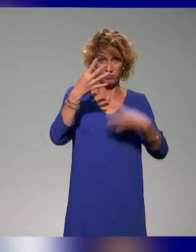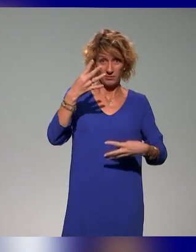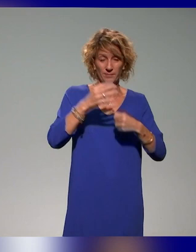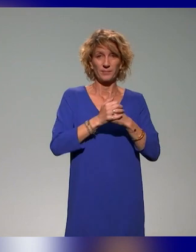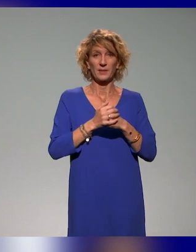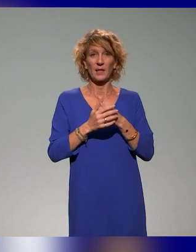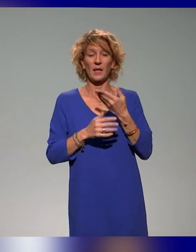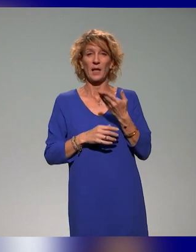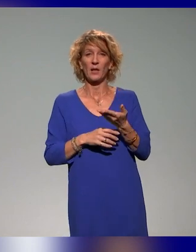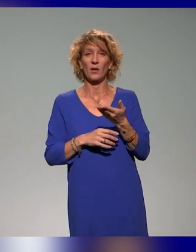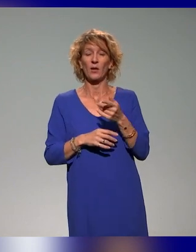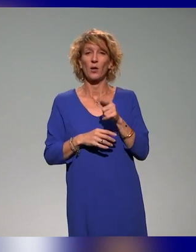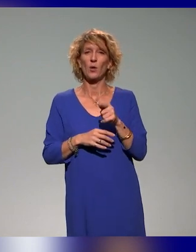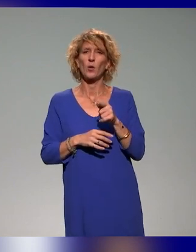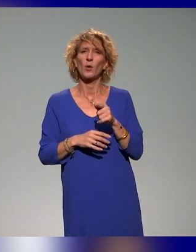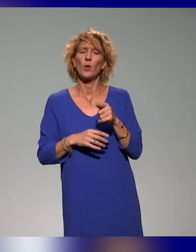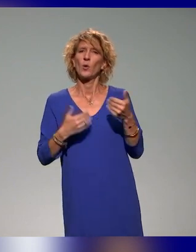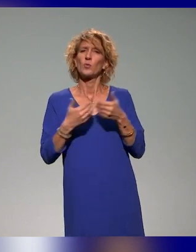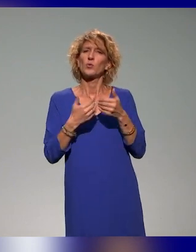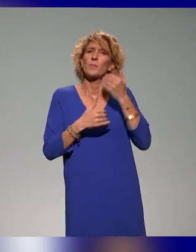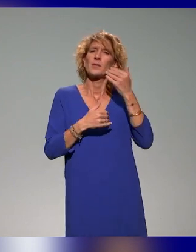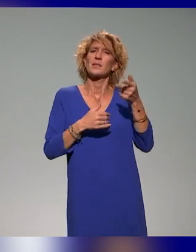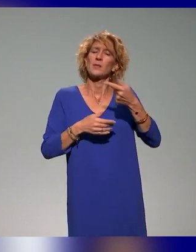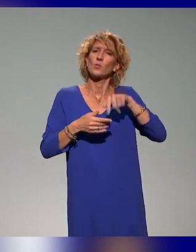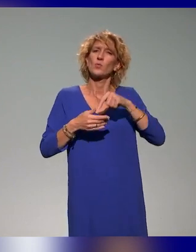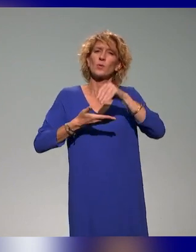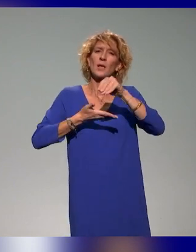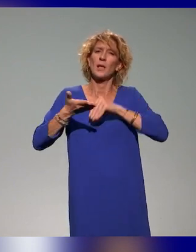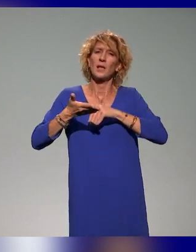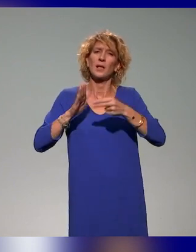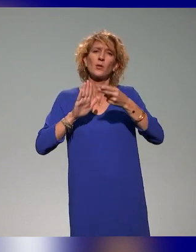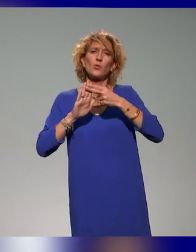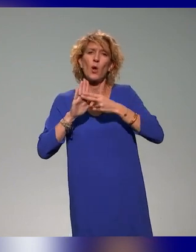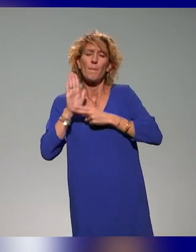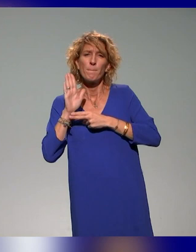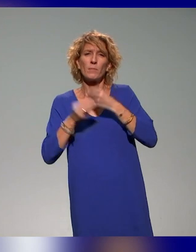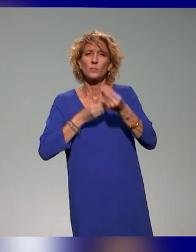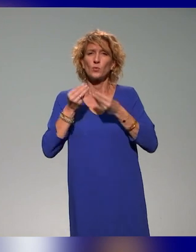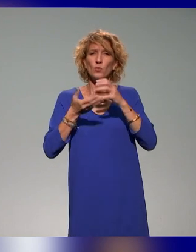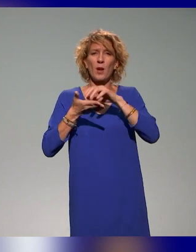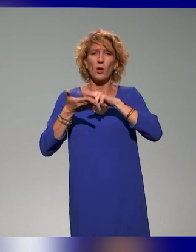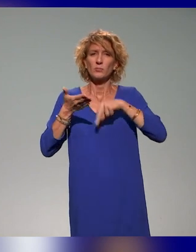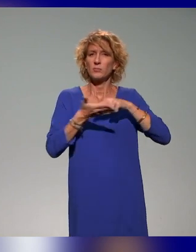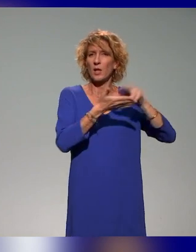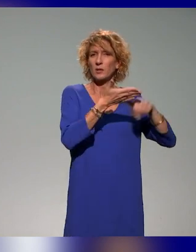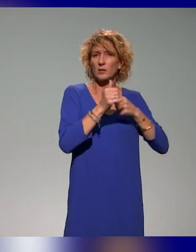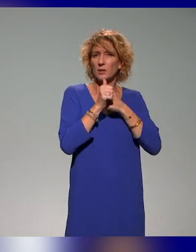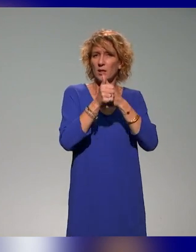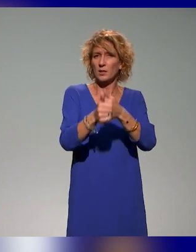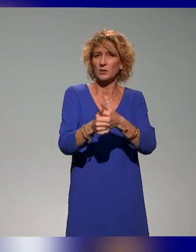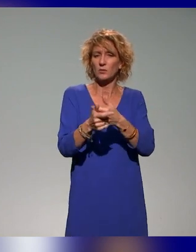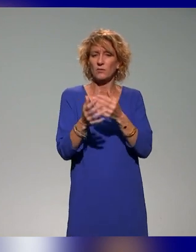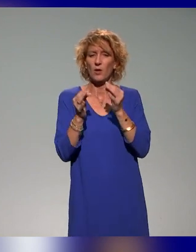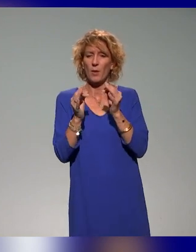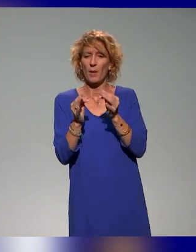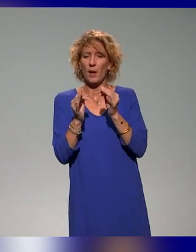de Saint-Paul demande si on a écrit une norme ou une charte à suivre sur Moodle pour s'approcher d'une bonne accessibilité des cours conçus sur des plateformes.